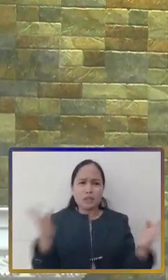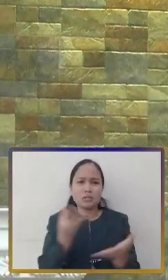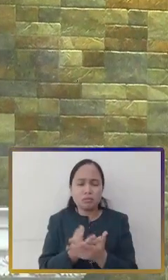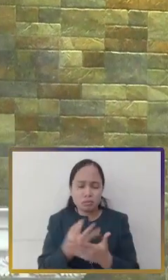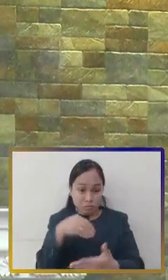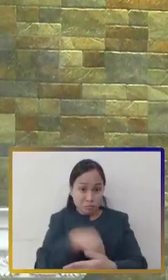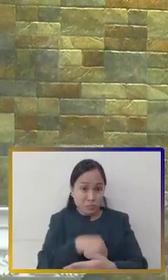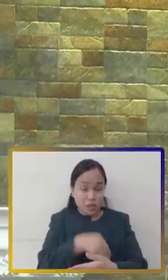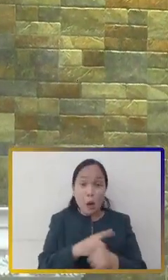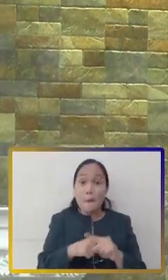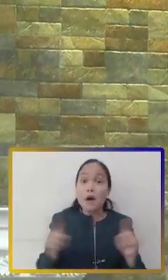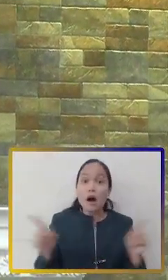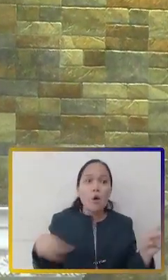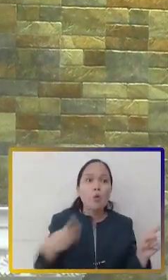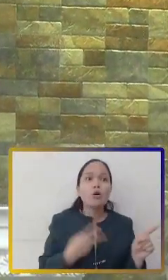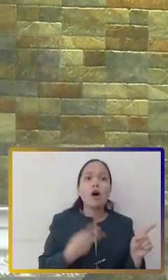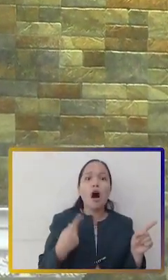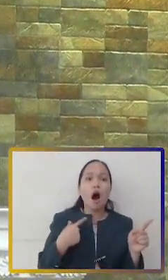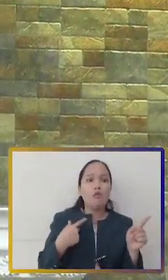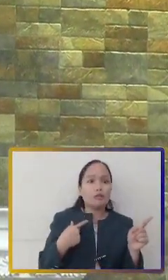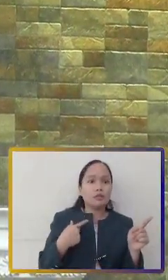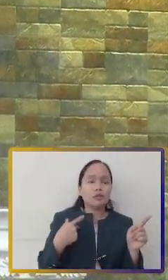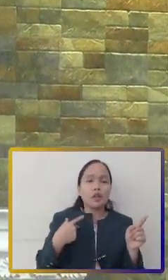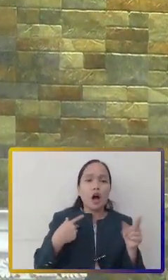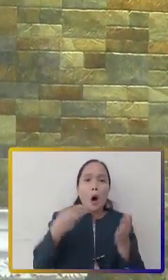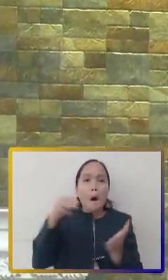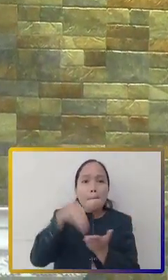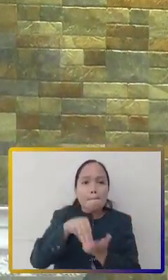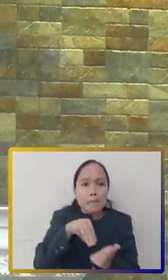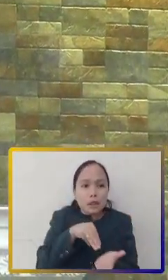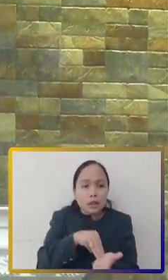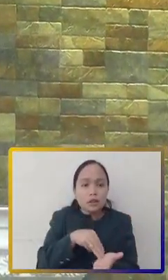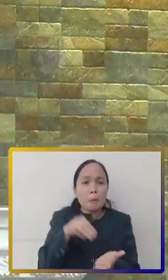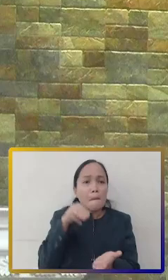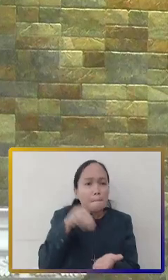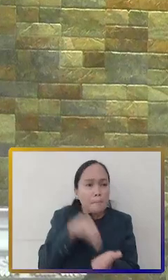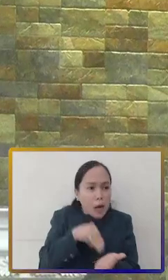kapatid. Pero may milyon-milyon tayo ng mga properties.